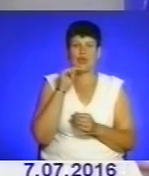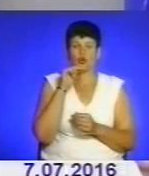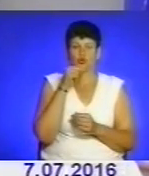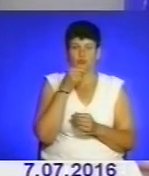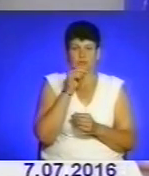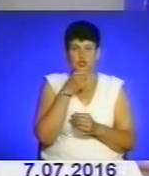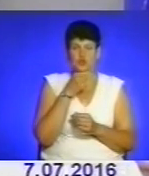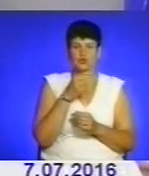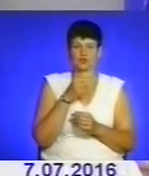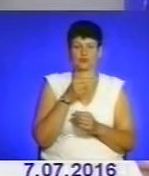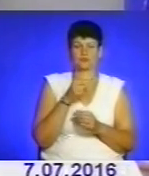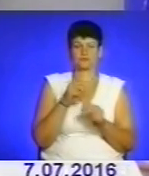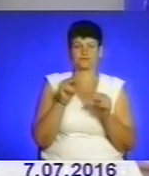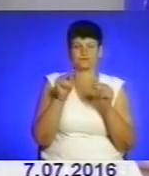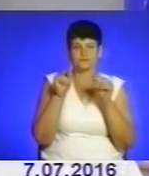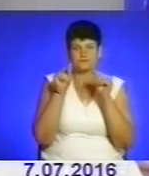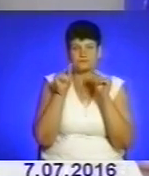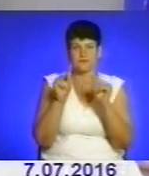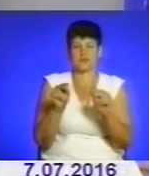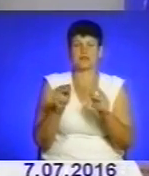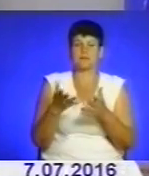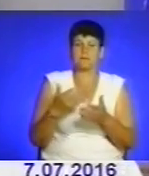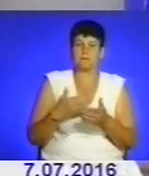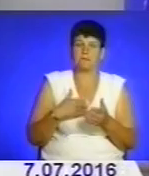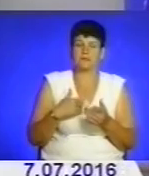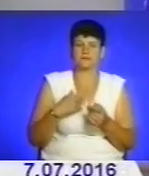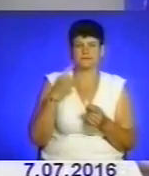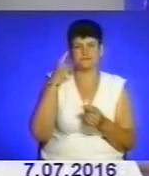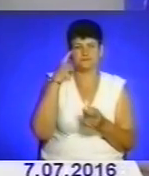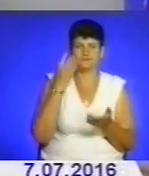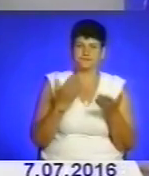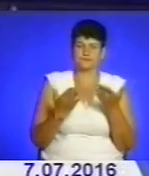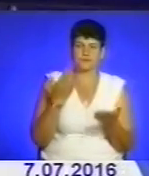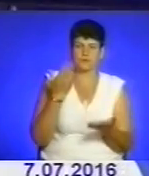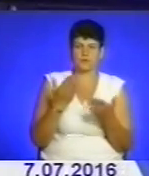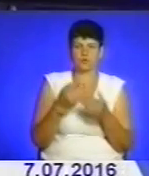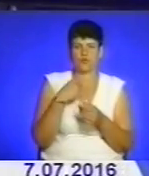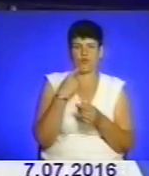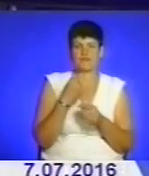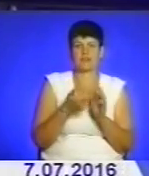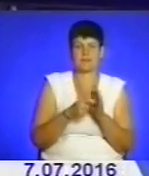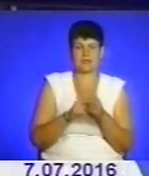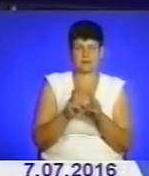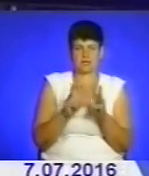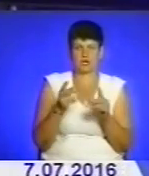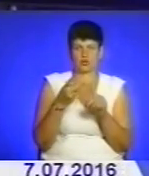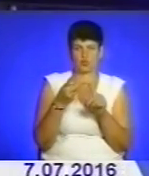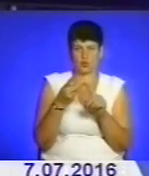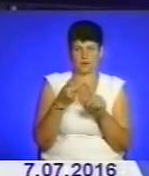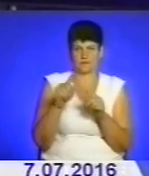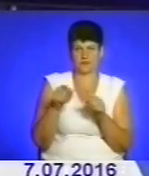і соціально справедливими. Ми ставимо під сумнів розмір цих цін, які декларує Кабінет міністрів України. Друга вимога –